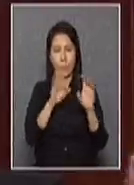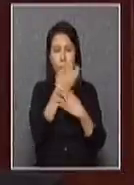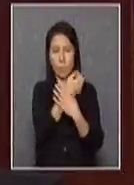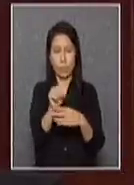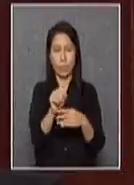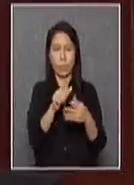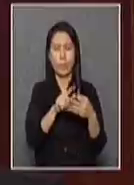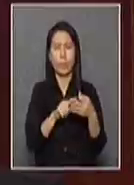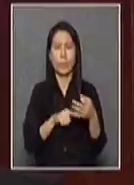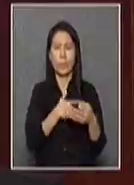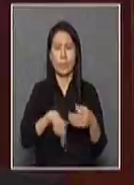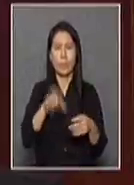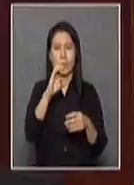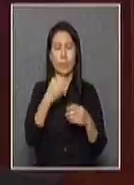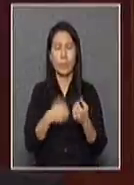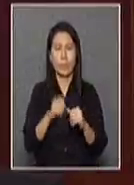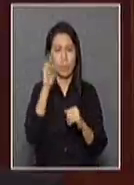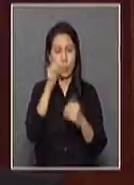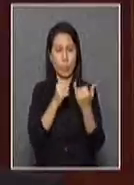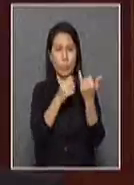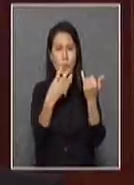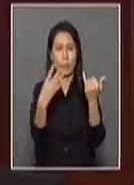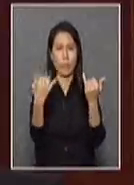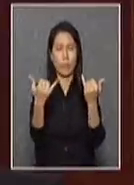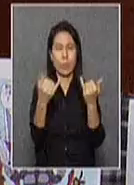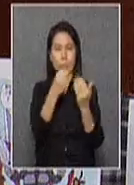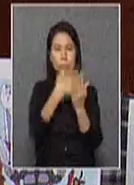否決。陳志全議員，請你動議第646項修正案。